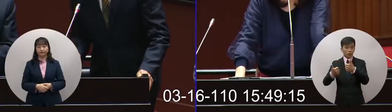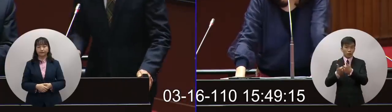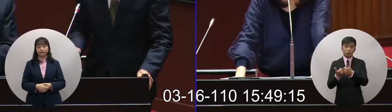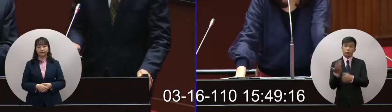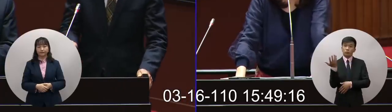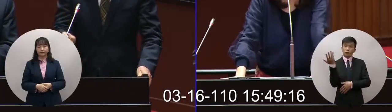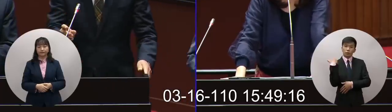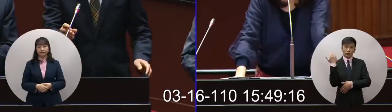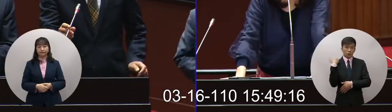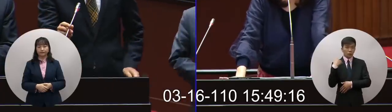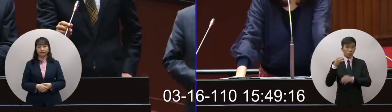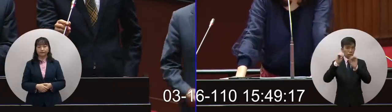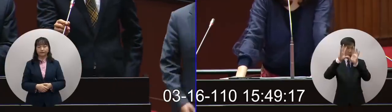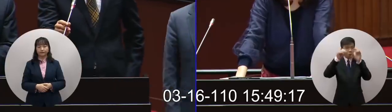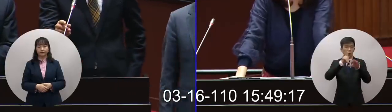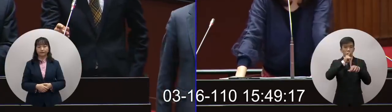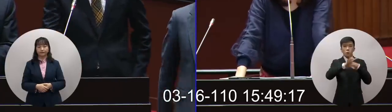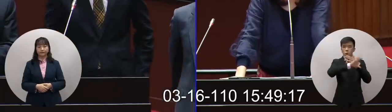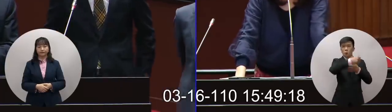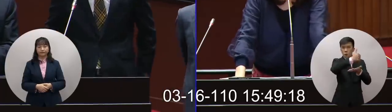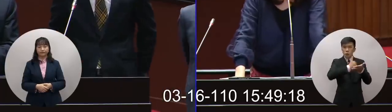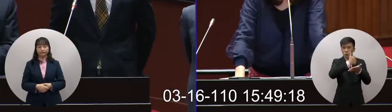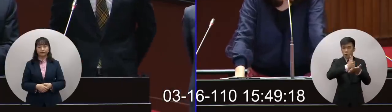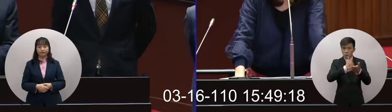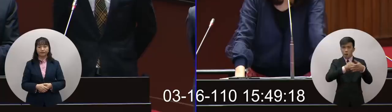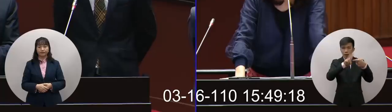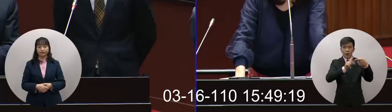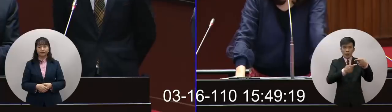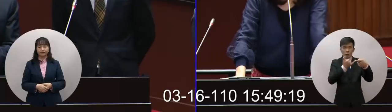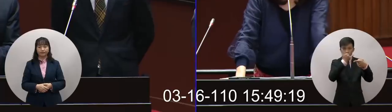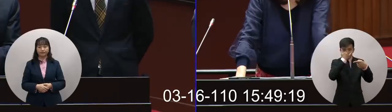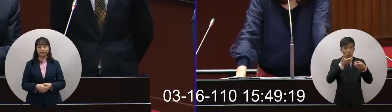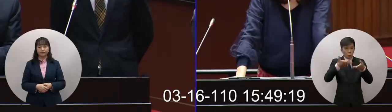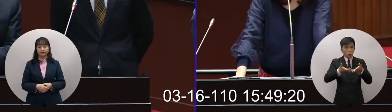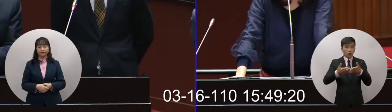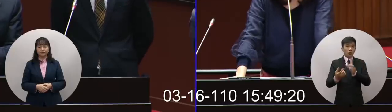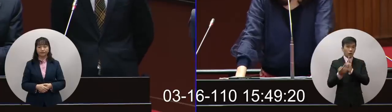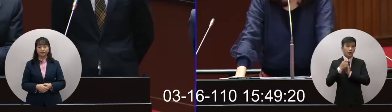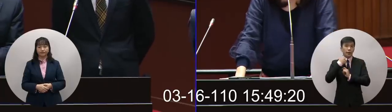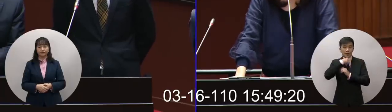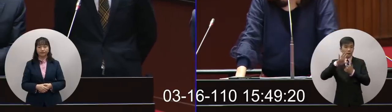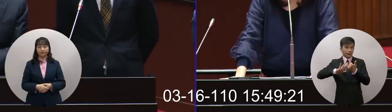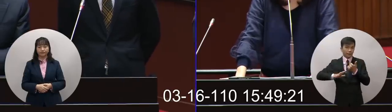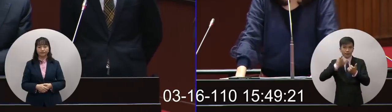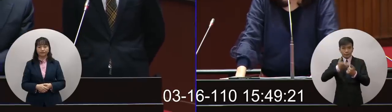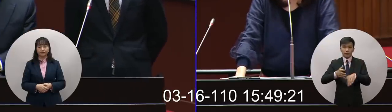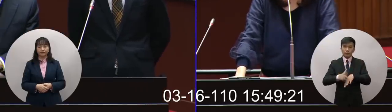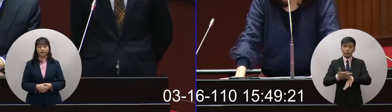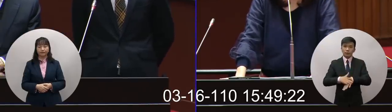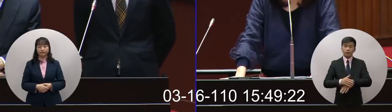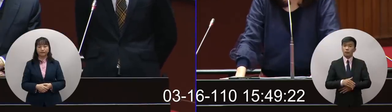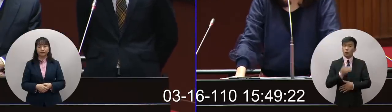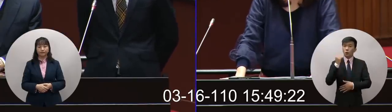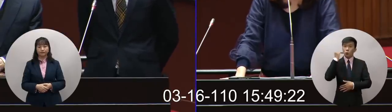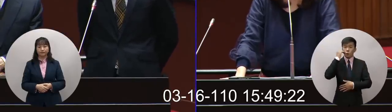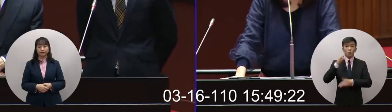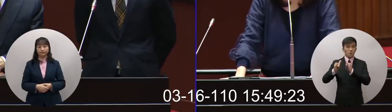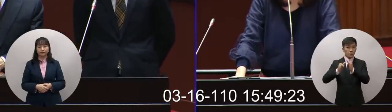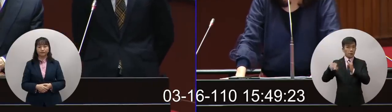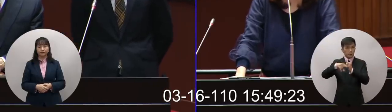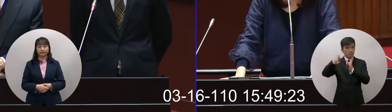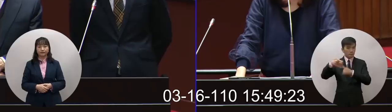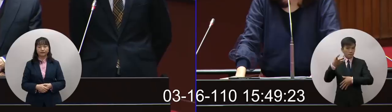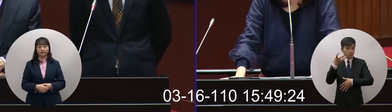个会期都在宣传进口莱猪有多么的重要，而且对台湾不会有任何的冲击，但是如果绝大多数的民意决